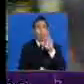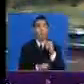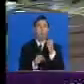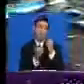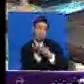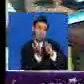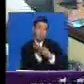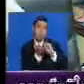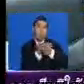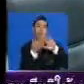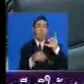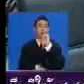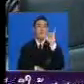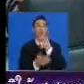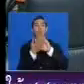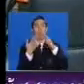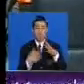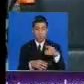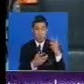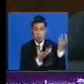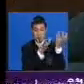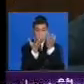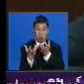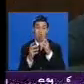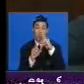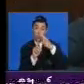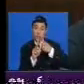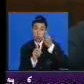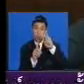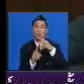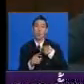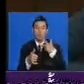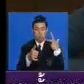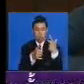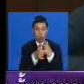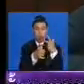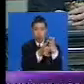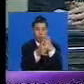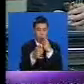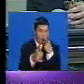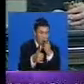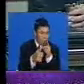าของยุโรปแล้วและทันทีที่วัคซีนมาถึงในเดือนธันวาคมก็สามารถฉีดให้กับกลุ่มเสี่ยง